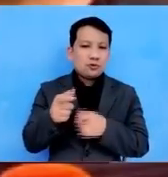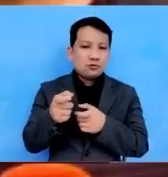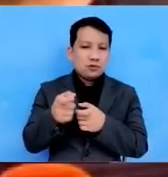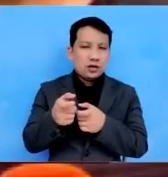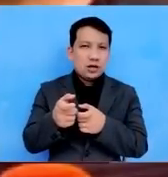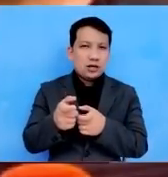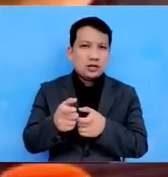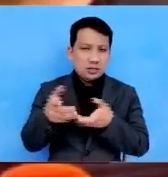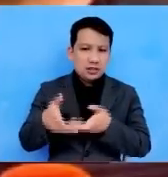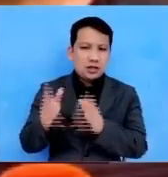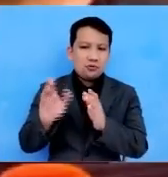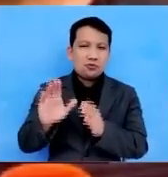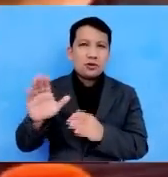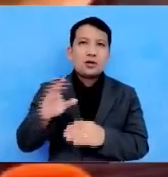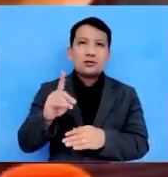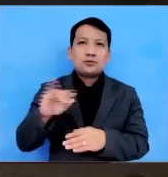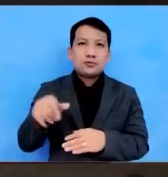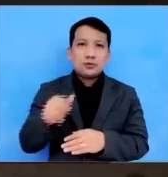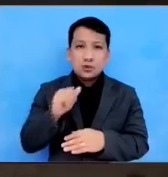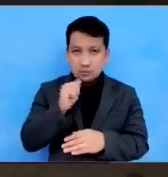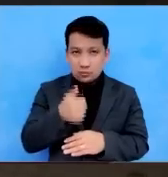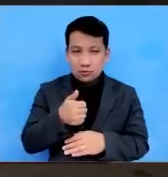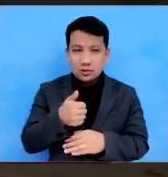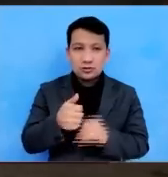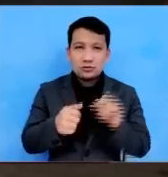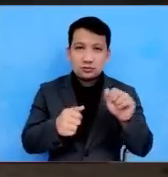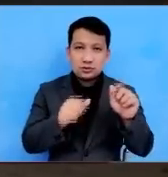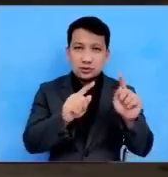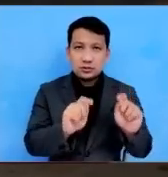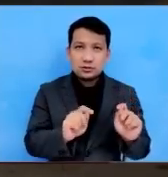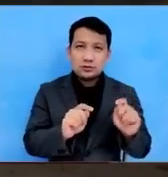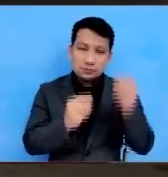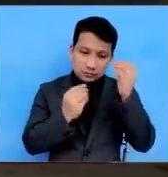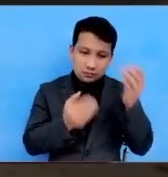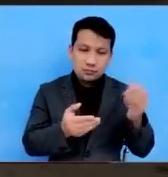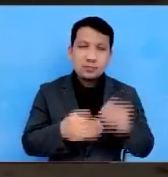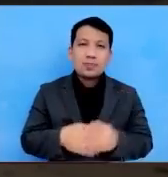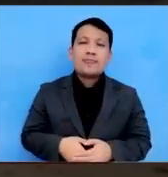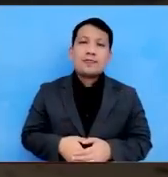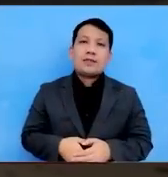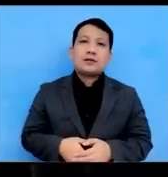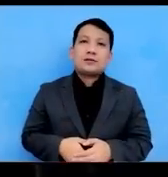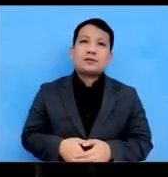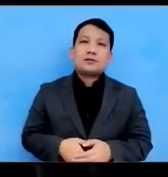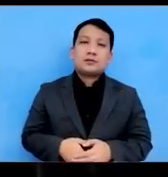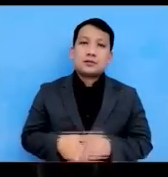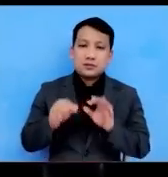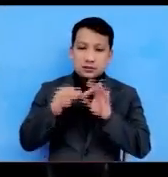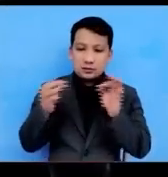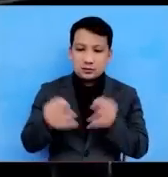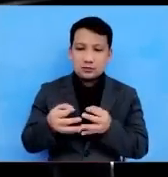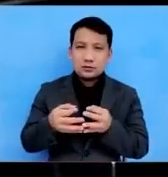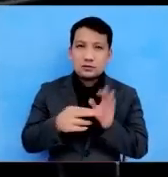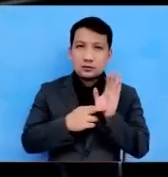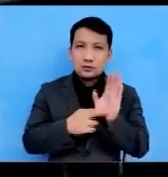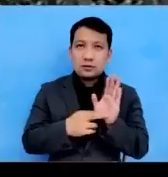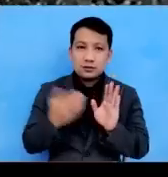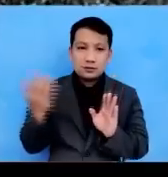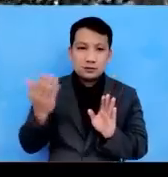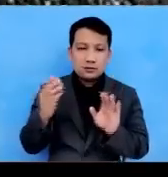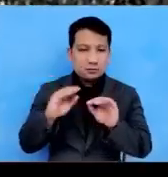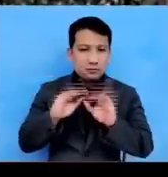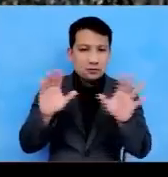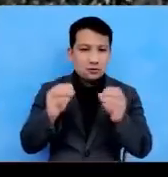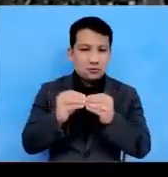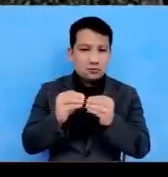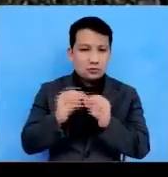saying tomorrow or on Saturday. Ayon sa tagapagsalita ng pamilya Mabasa, unti-unti nang lumilinaw ang kaso ng